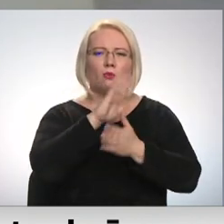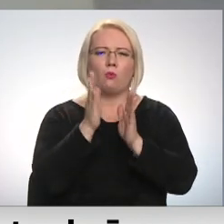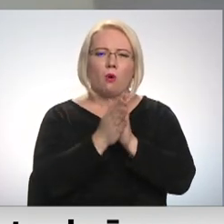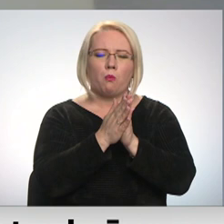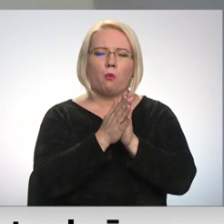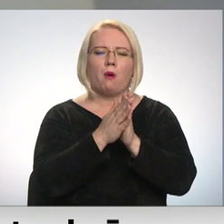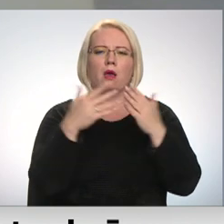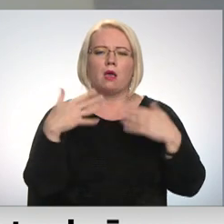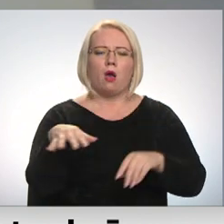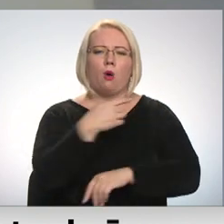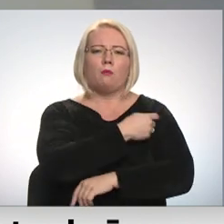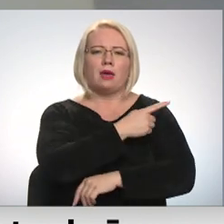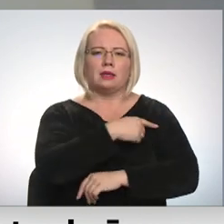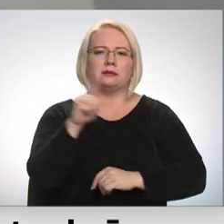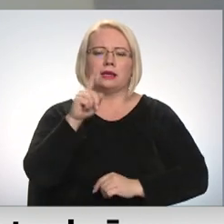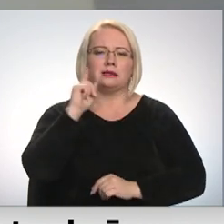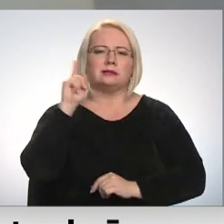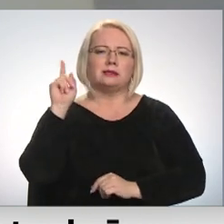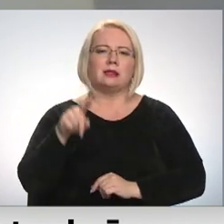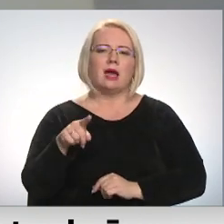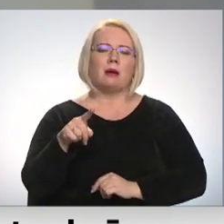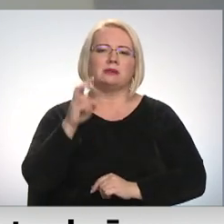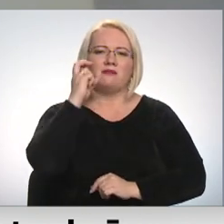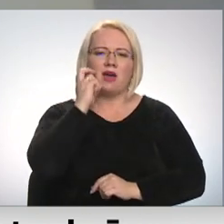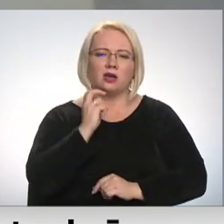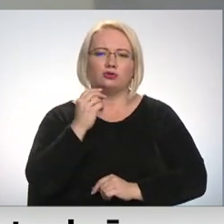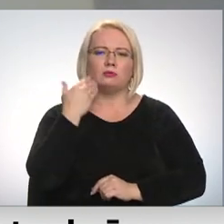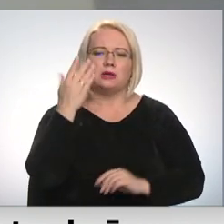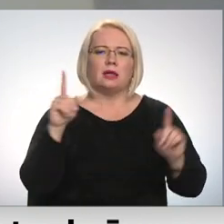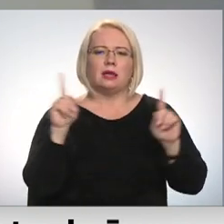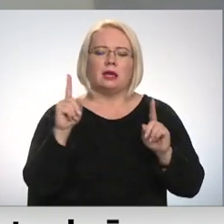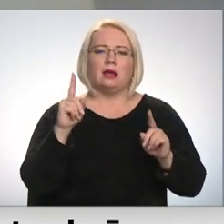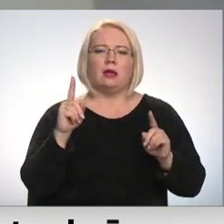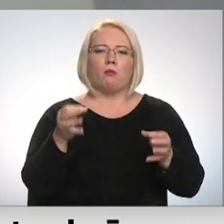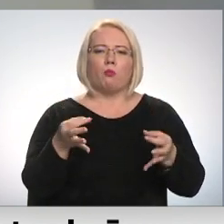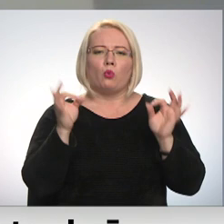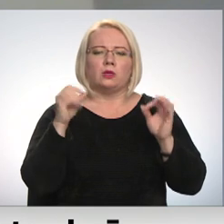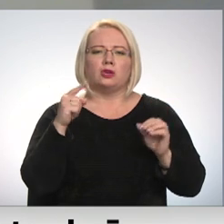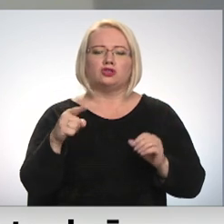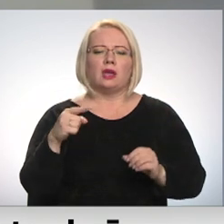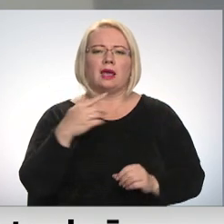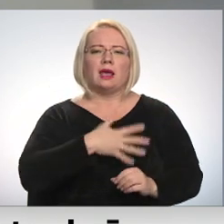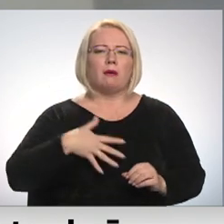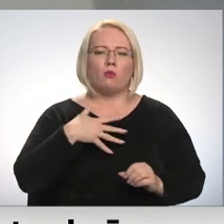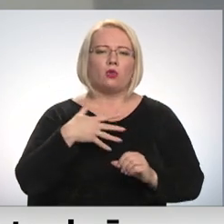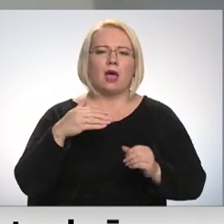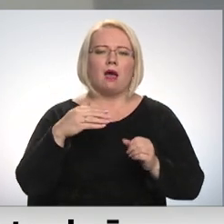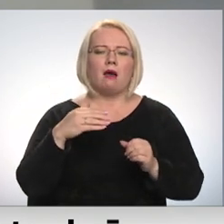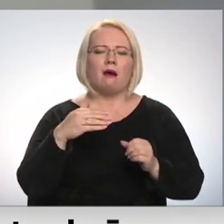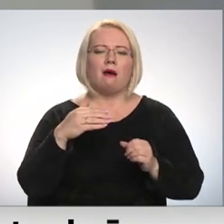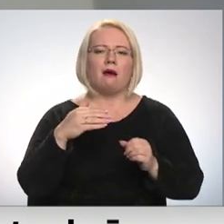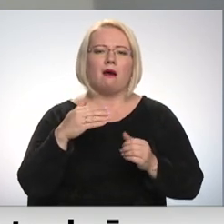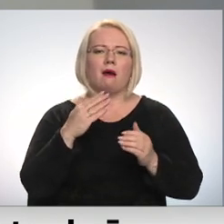jau medicīnā ir zināms vecums, kad ir būtiska šī imūnās sistēmas novecošanās.